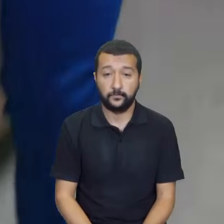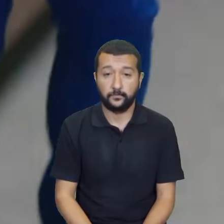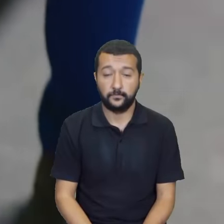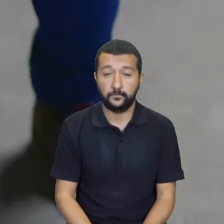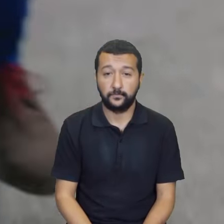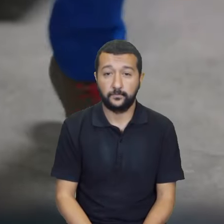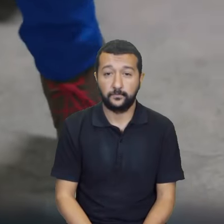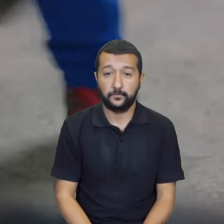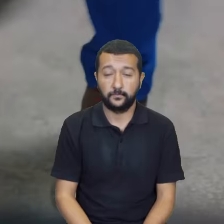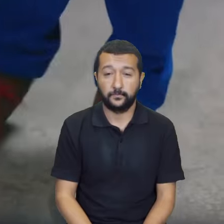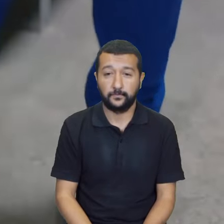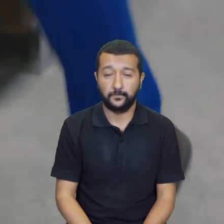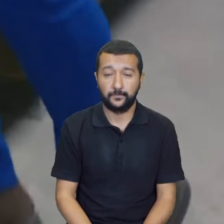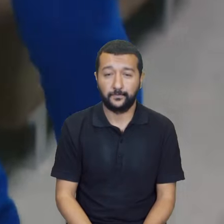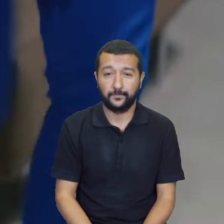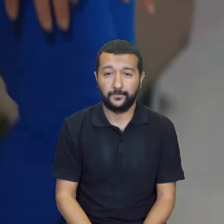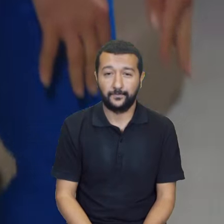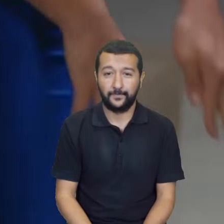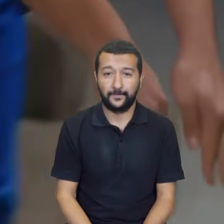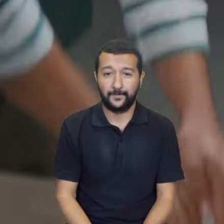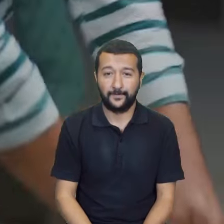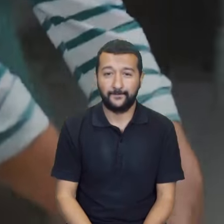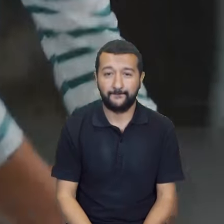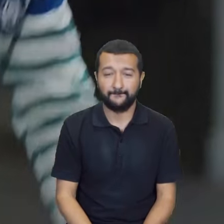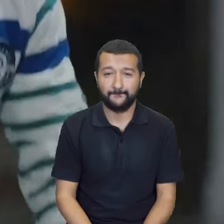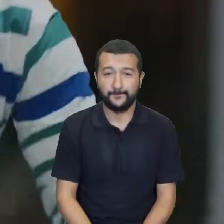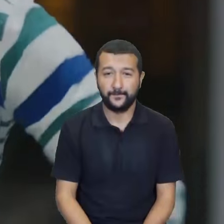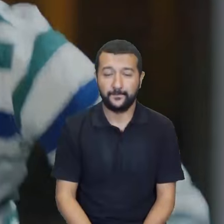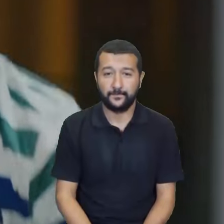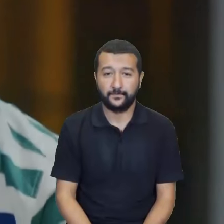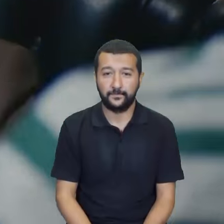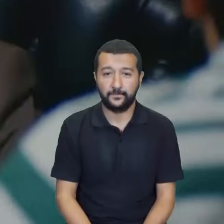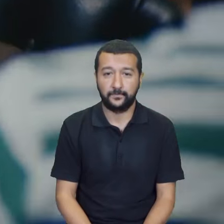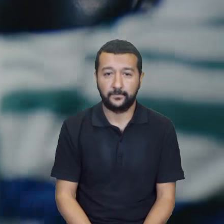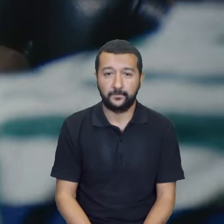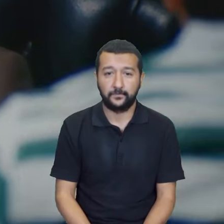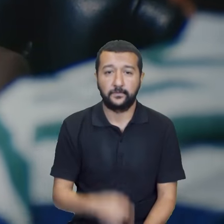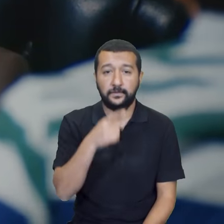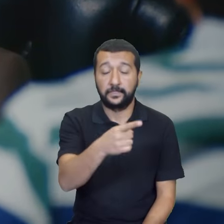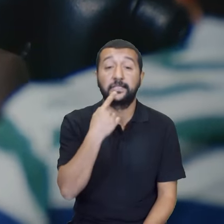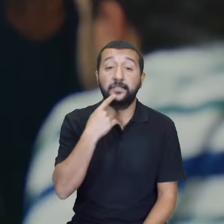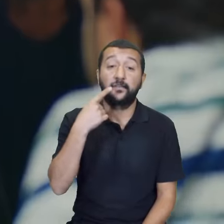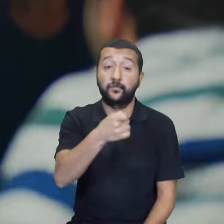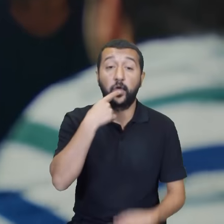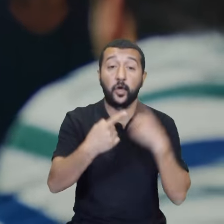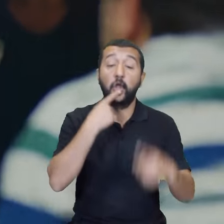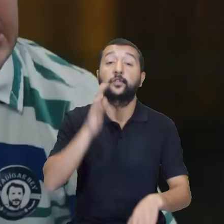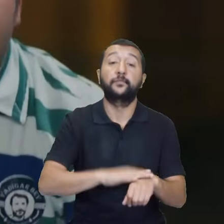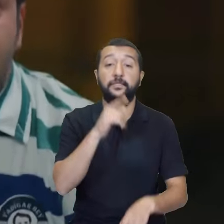Gür sakallı olan silahı ayağına tutuyor. Yadigar tırsaklığından sağa sola kıvrılmakta. Çenesinden vur,